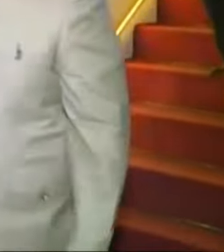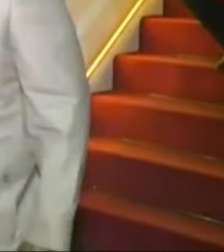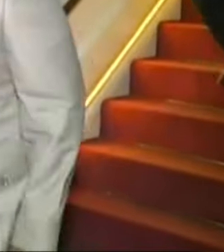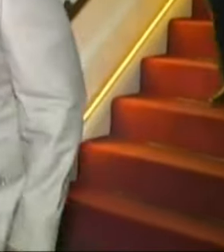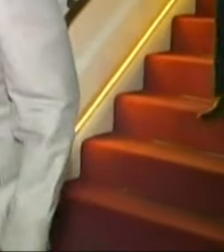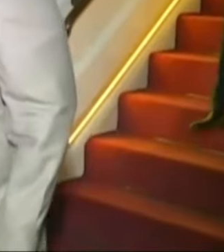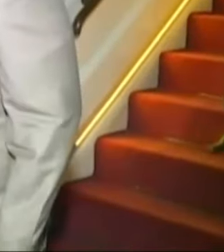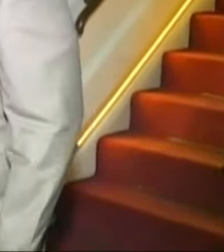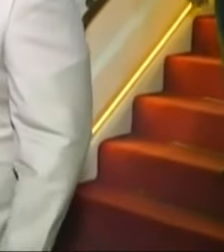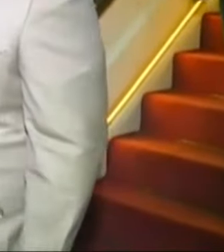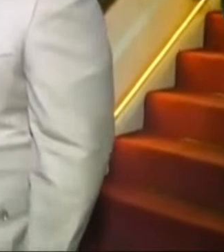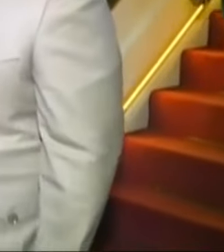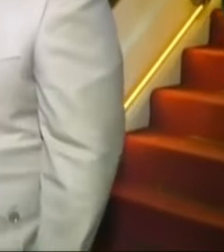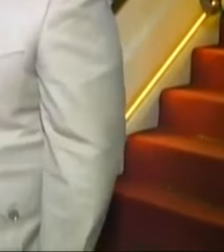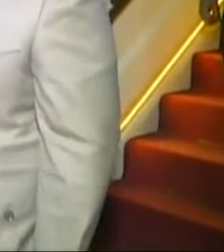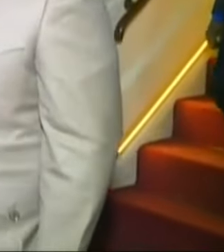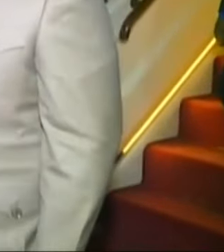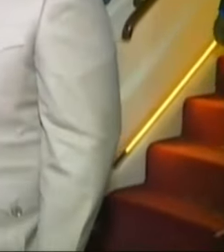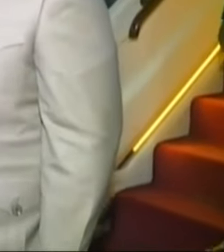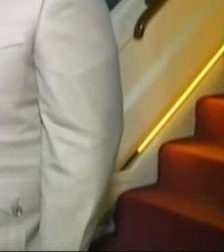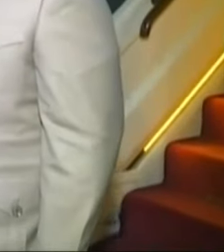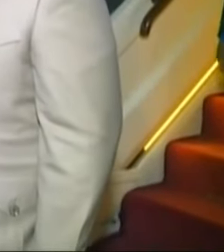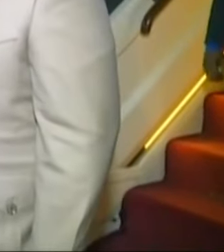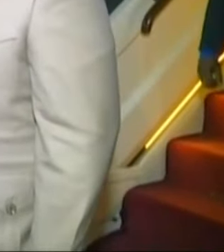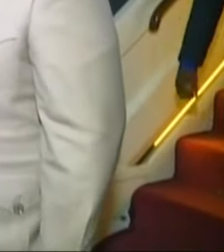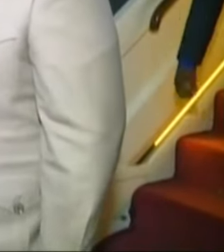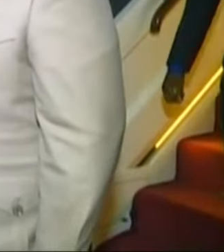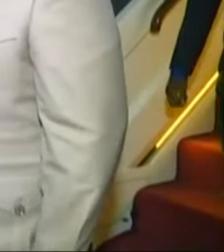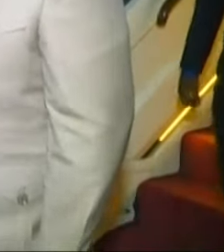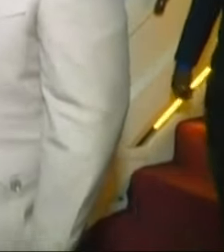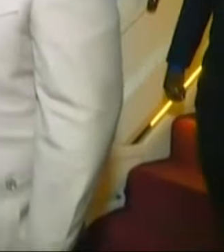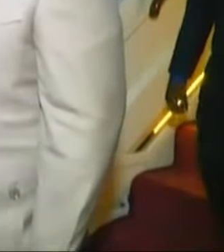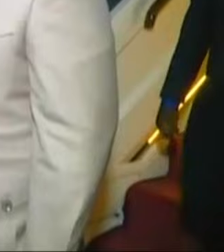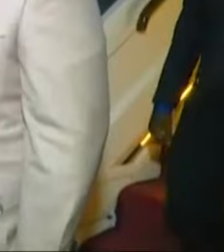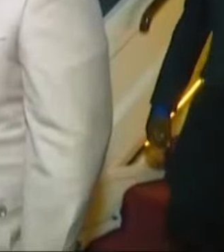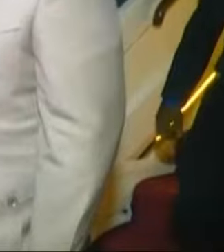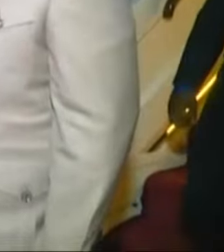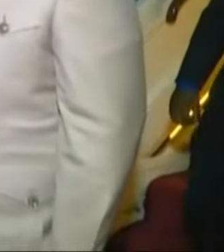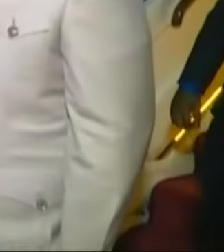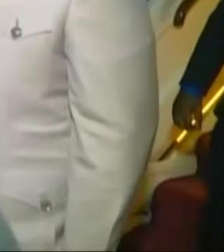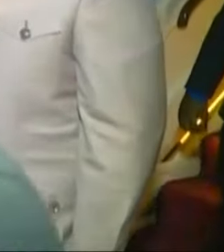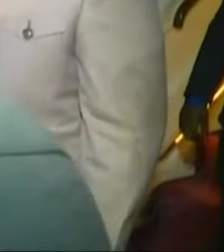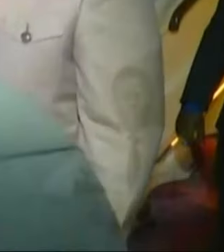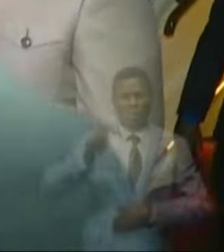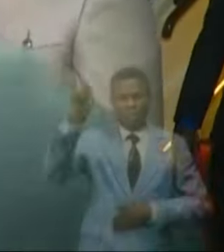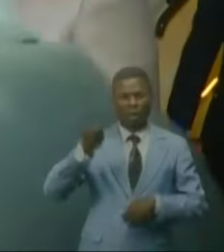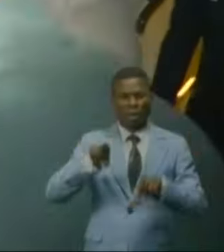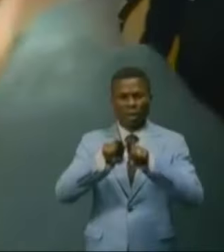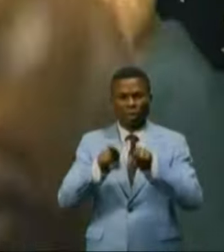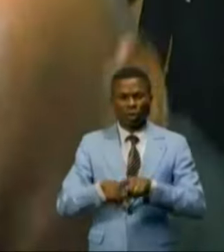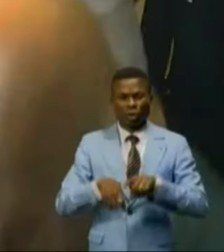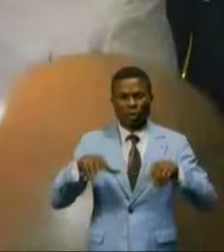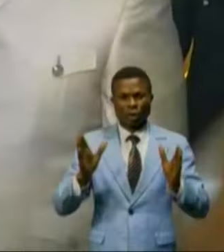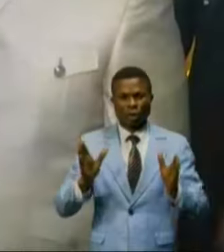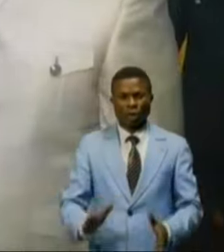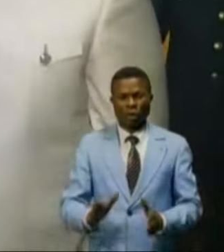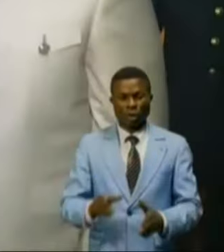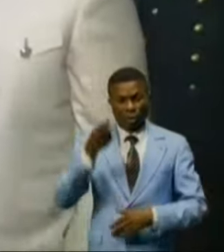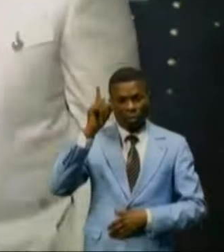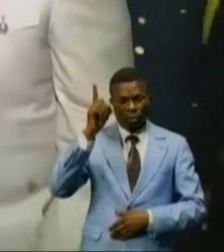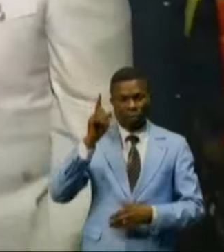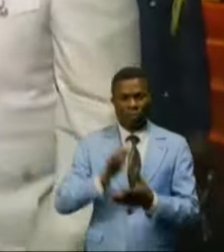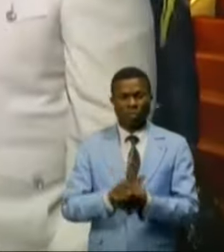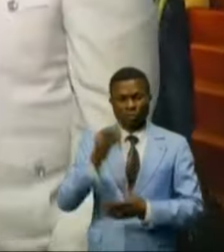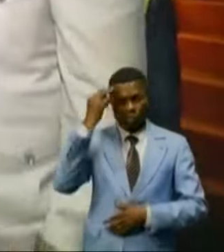honneurs à travers un comité d'accueil constitué de plusieurs officiels tchadiens et congolais, avec à sa tête le